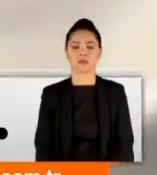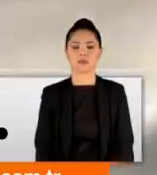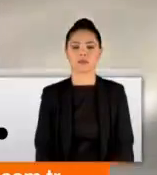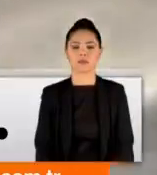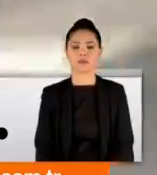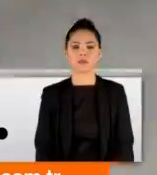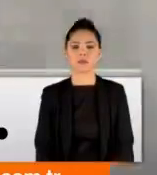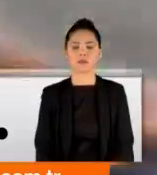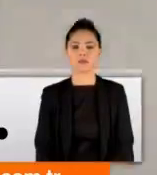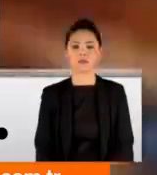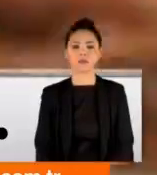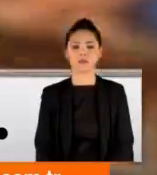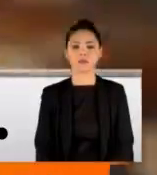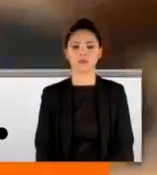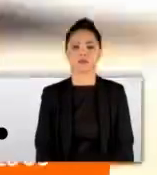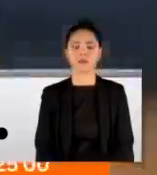Tamam, Turgut amca gel.